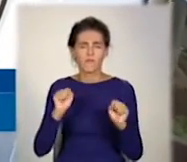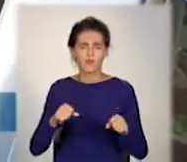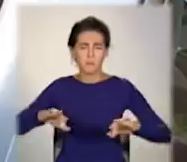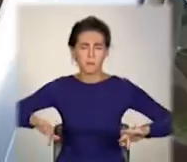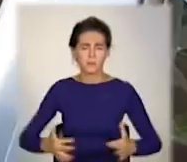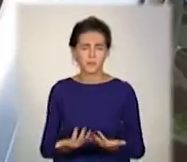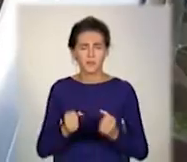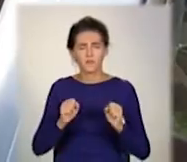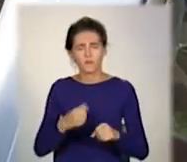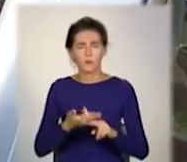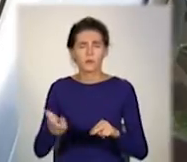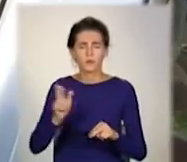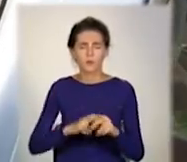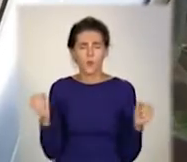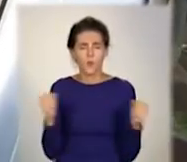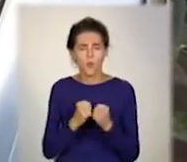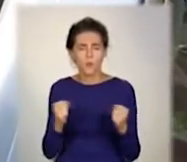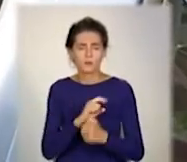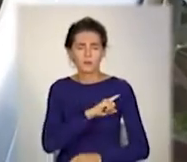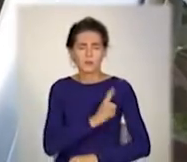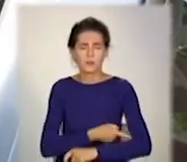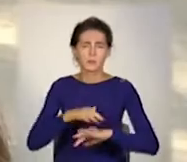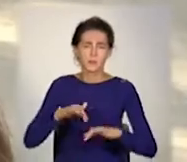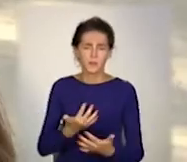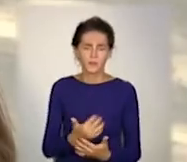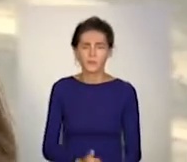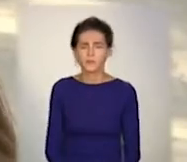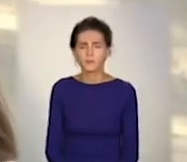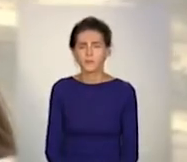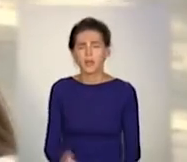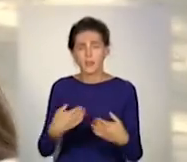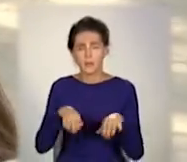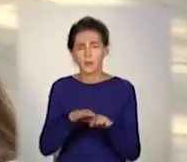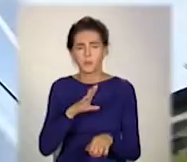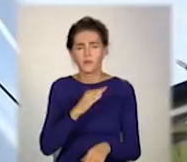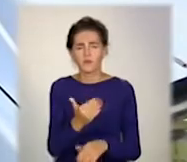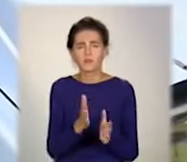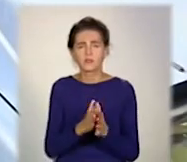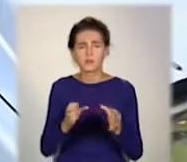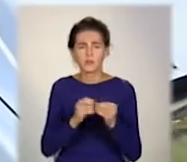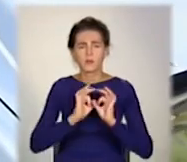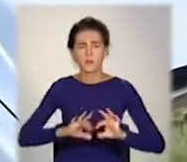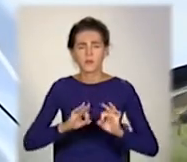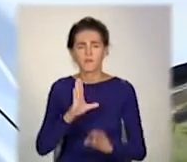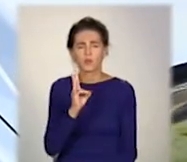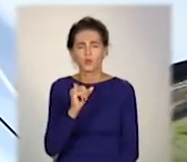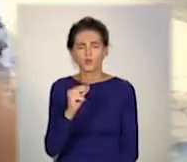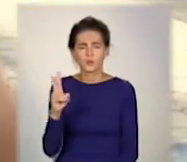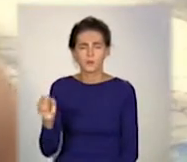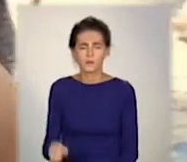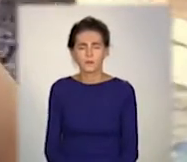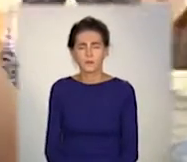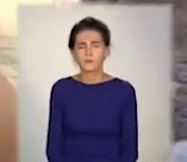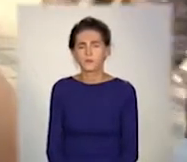виходить ось це от замерзання, перемерзання, простуда. Таке вже трапилось в їхній родині, розповідає онучка Віктора.